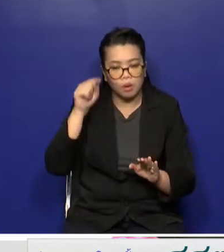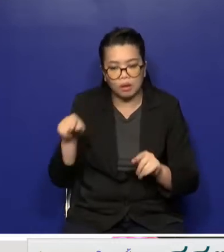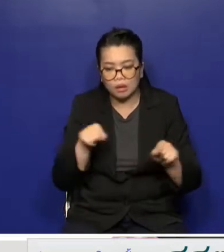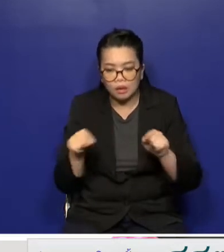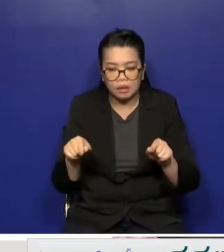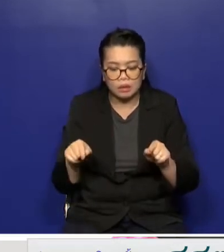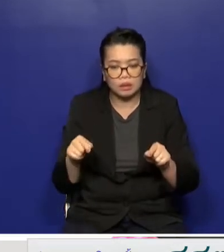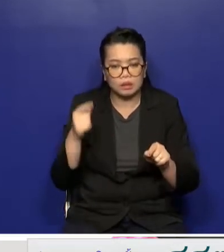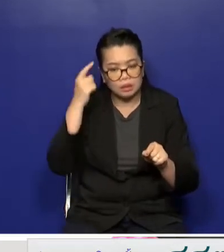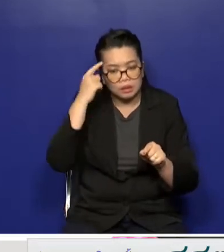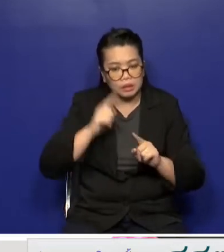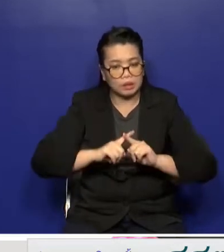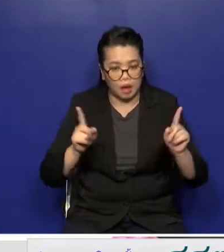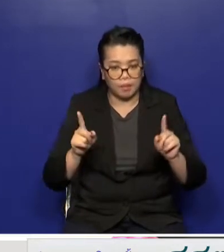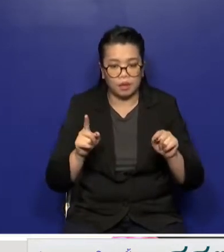สำคญหอ ไมใข้อแตกตางกัน